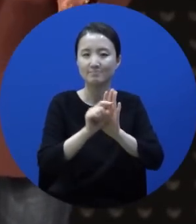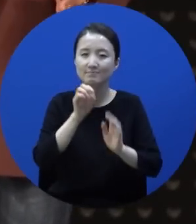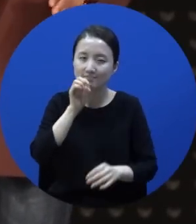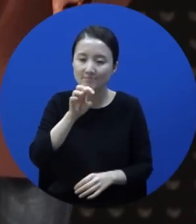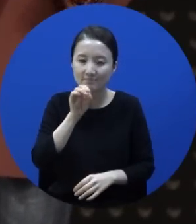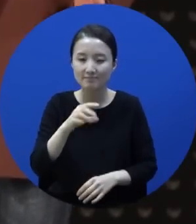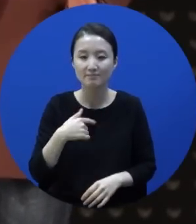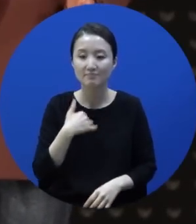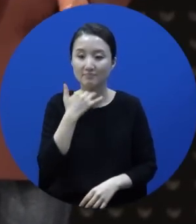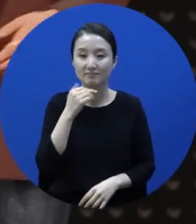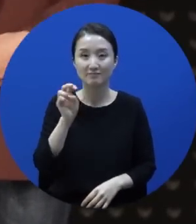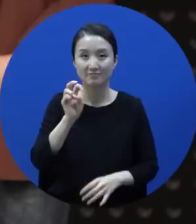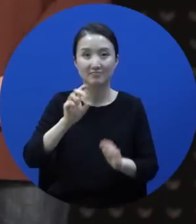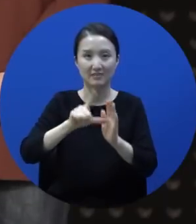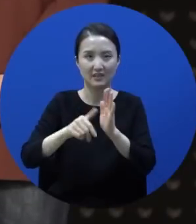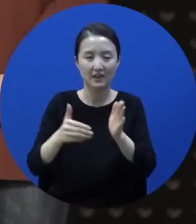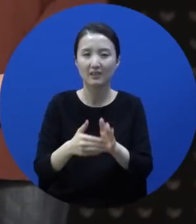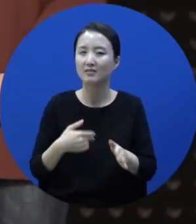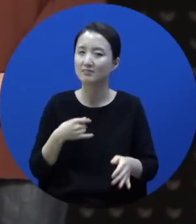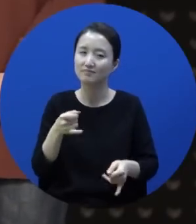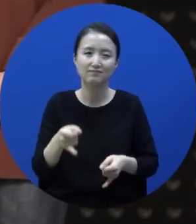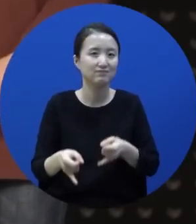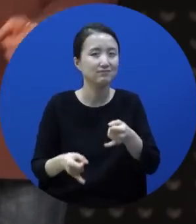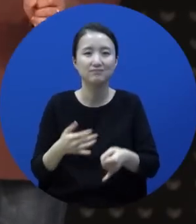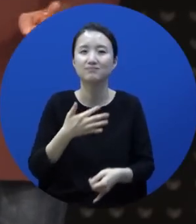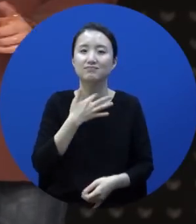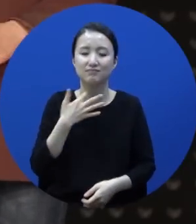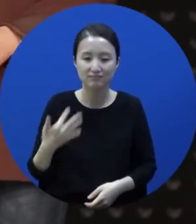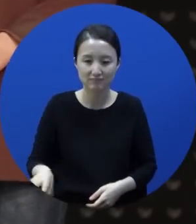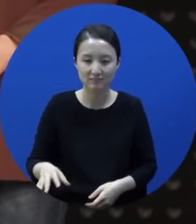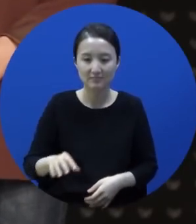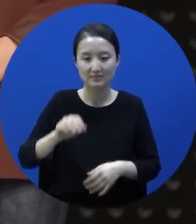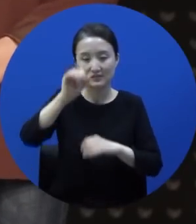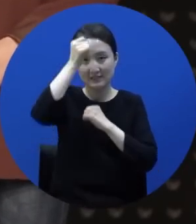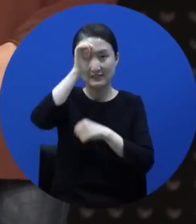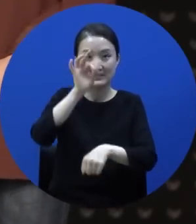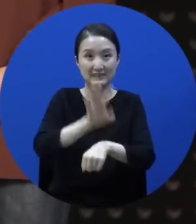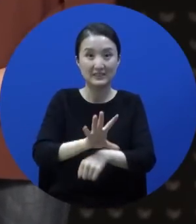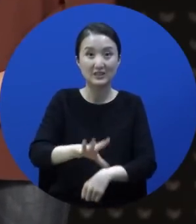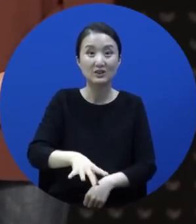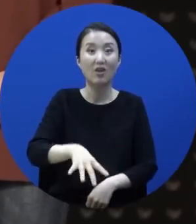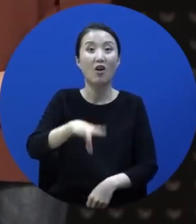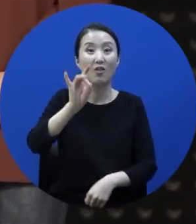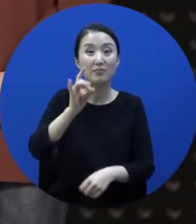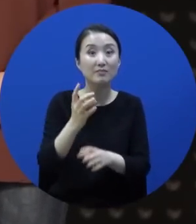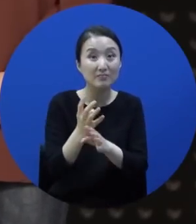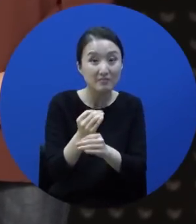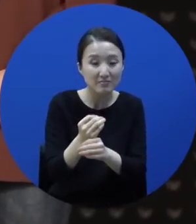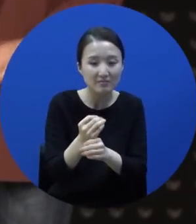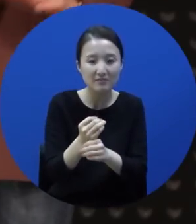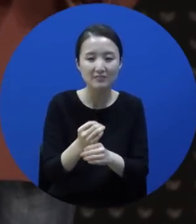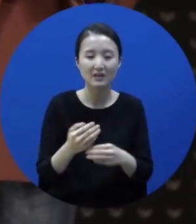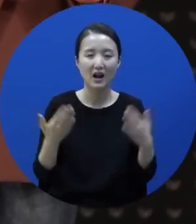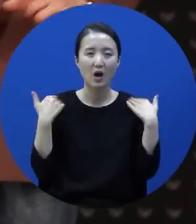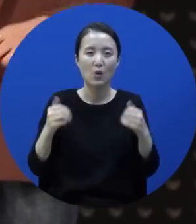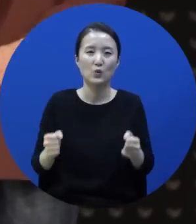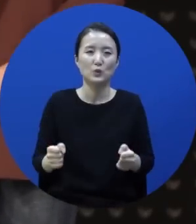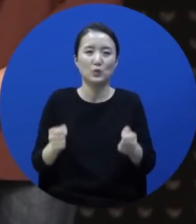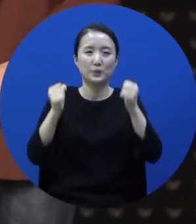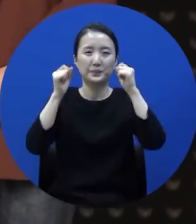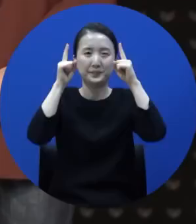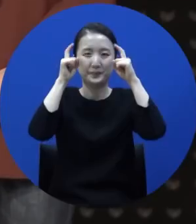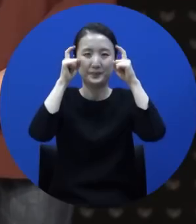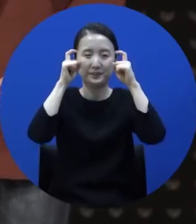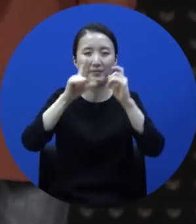진심으로 저는 20살까지 단한 번도 구두를 못 신어봤고, 구두를 처음 산게 이제 20살 졸업사진 찍을 때 힐이라는 걸